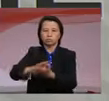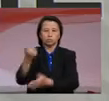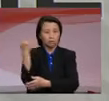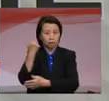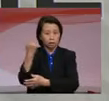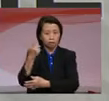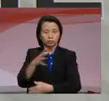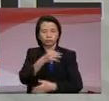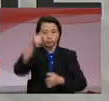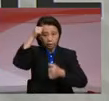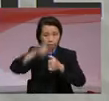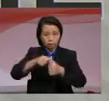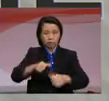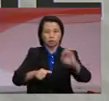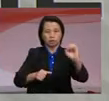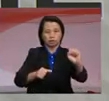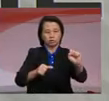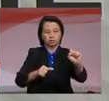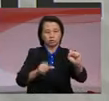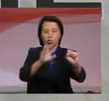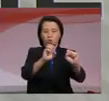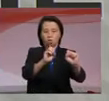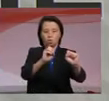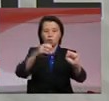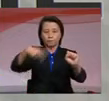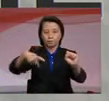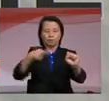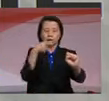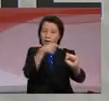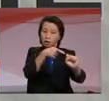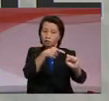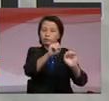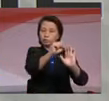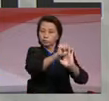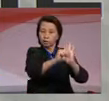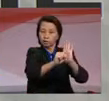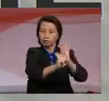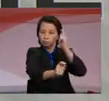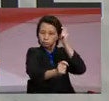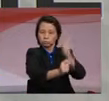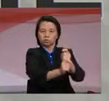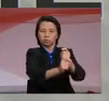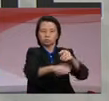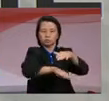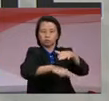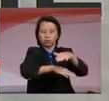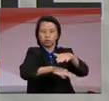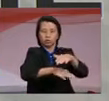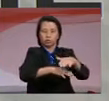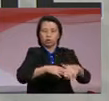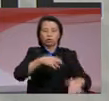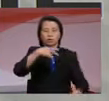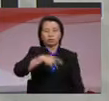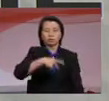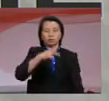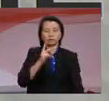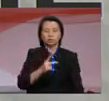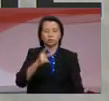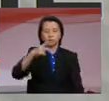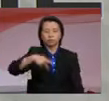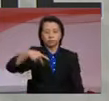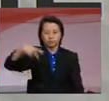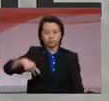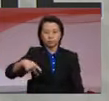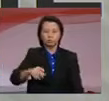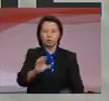itu, ingatlah kepada SOP, iaitu S, syarat-syarat yang ditetapkan di bawah Perintah Kawalan Pergerakan